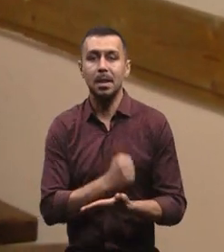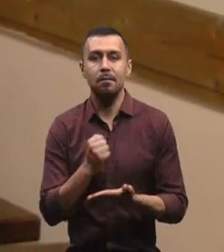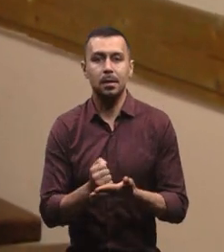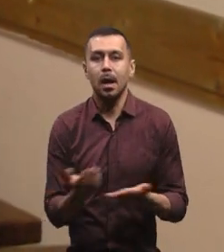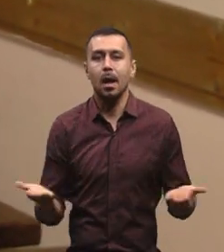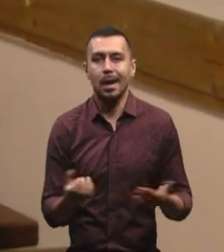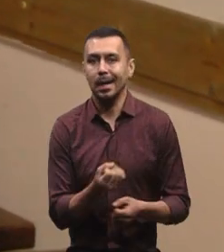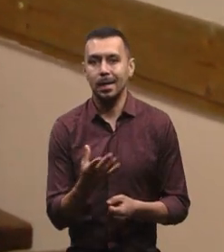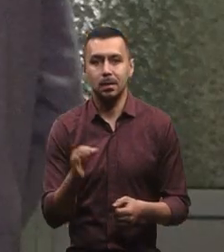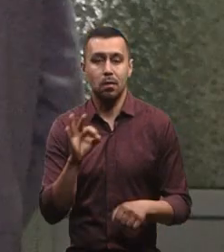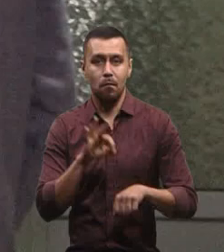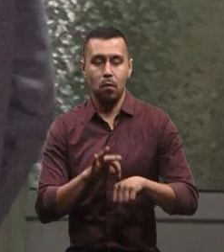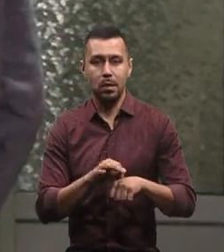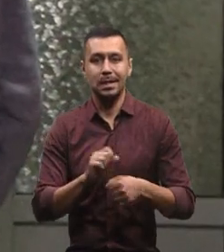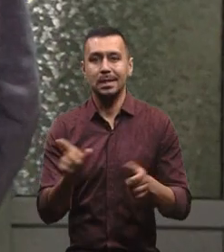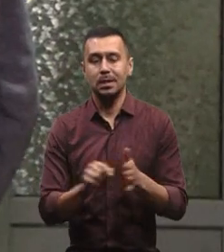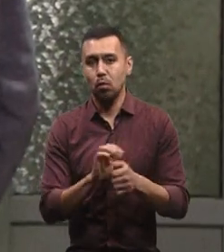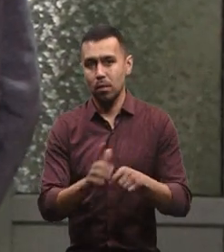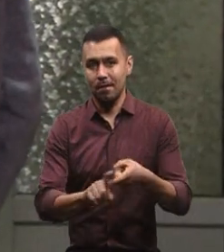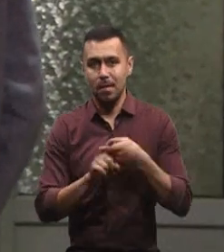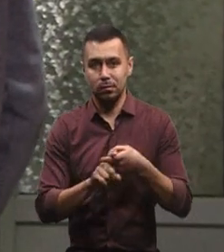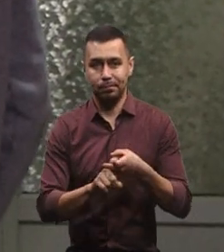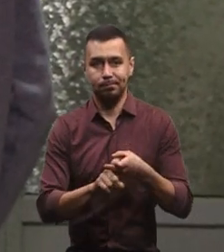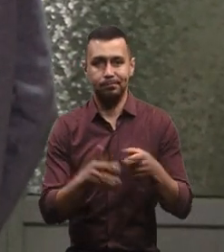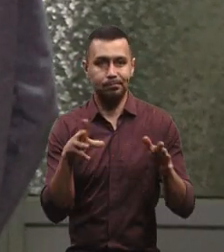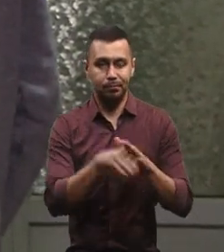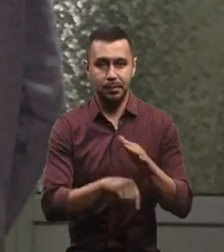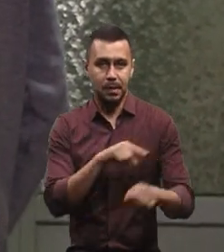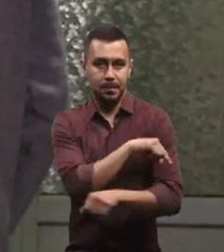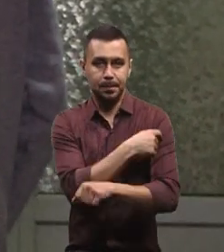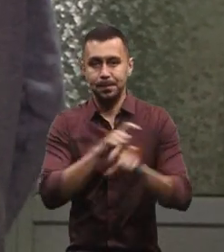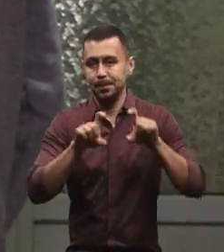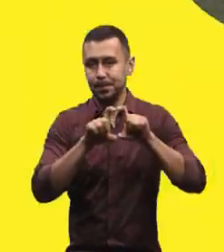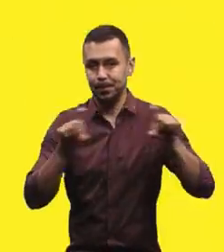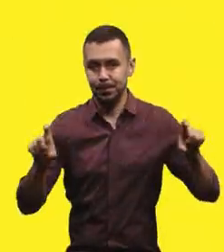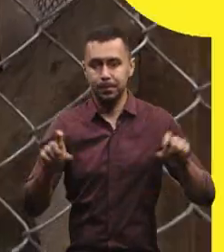та яка кількість хворих із коронавірусною інфекцією перебуває у лікарні?